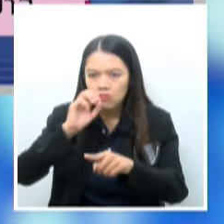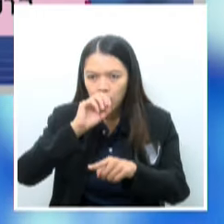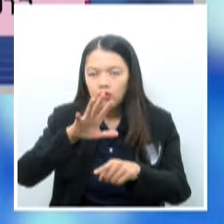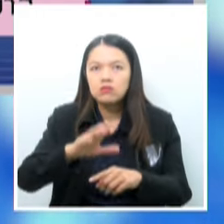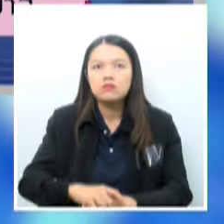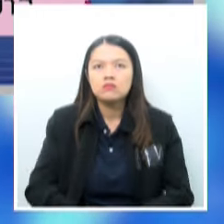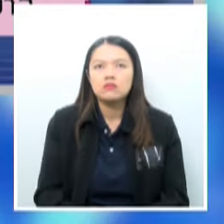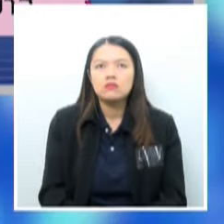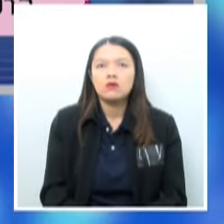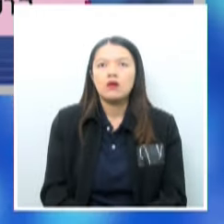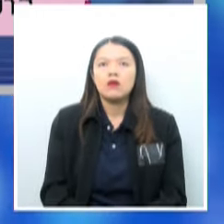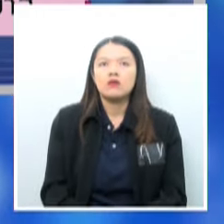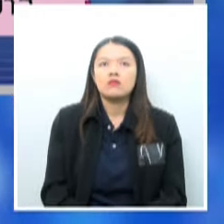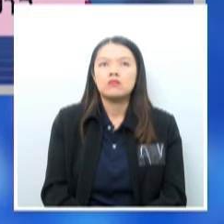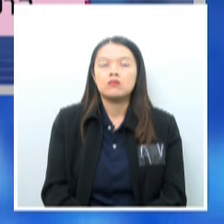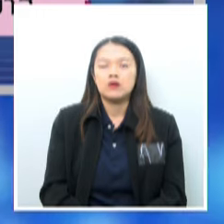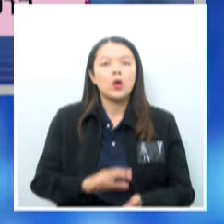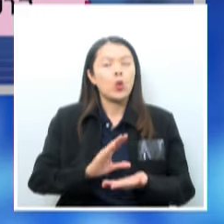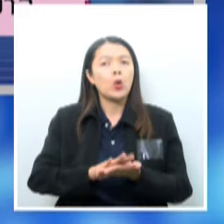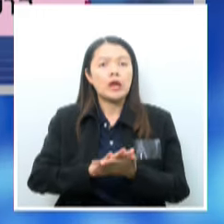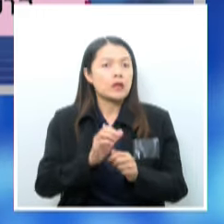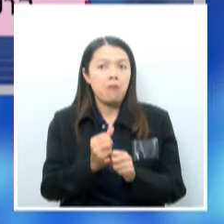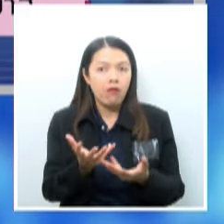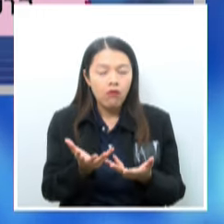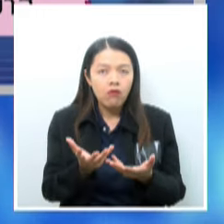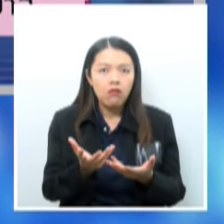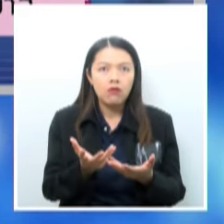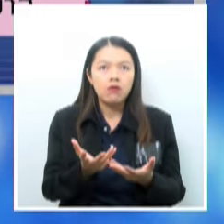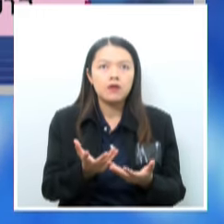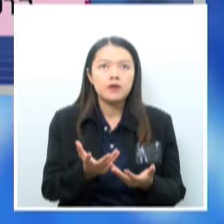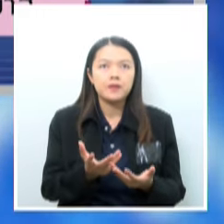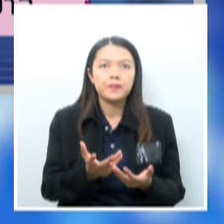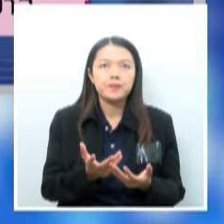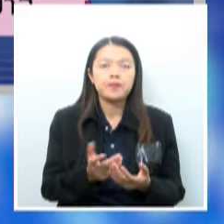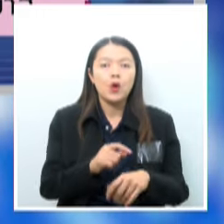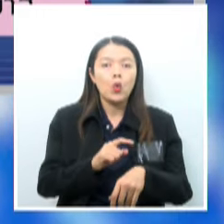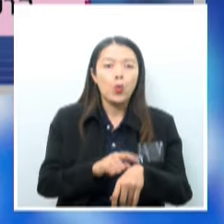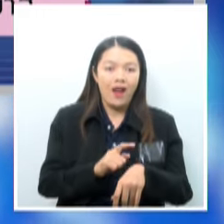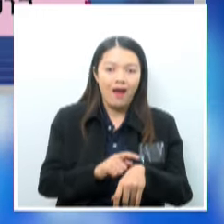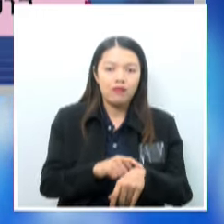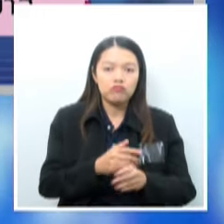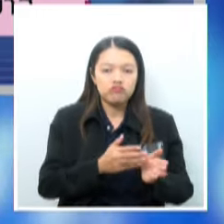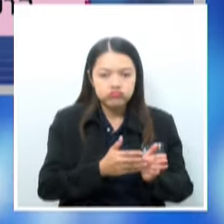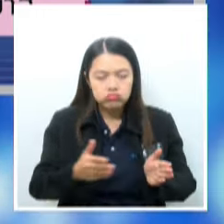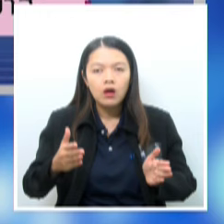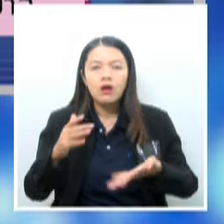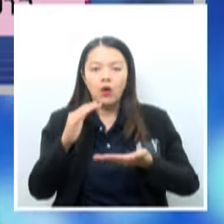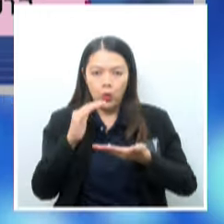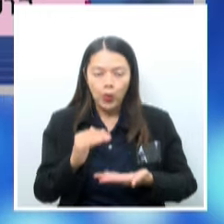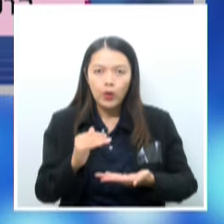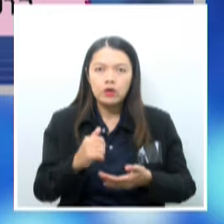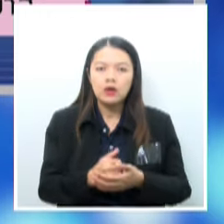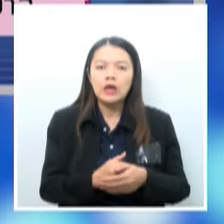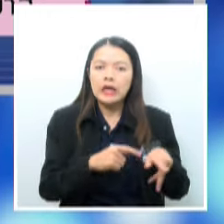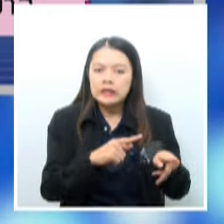งนี้มันจะลดโดยตรงโดยโรงเรียนทำยังไงครับโรงเรียนก็จะลดของเรื่องของระยะเวลานะครับแล้วก็ลดในเรื่องของการเต